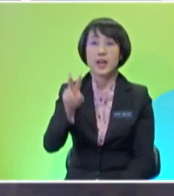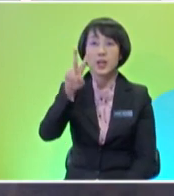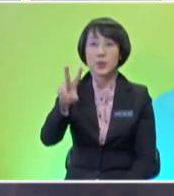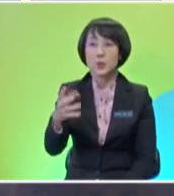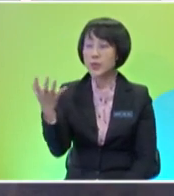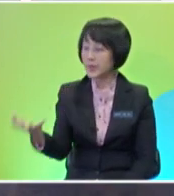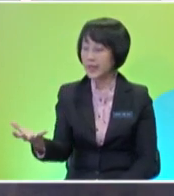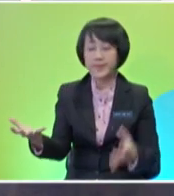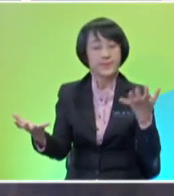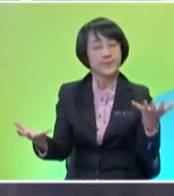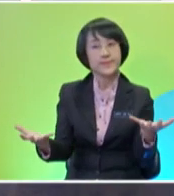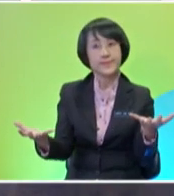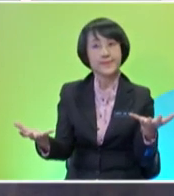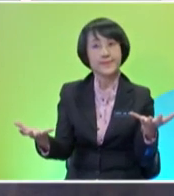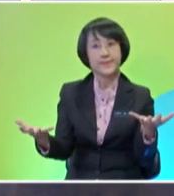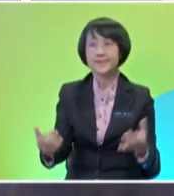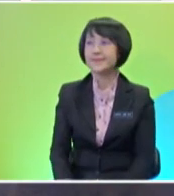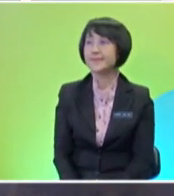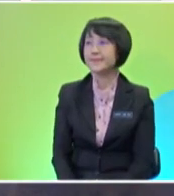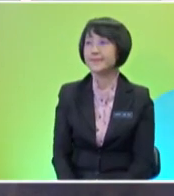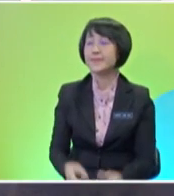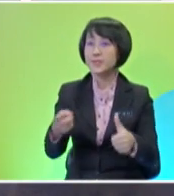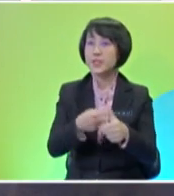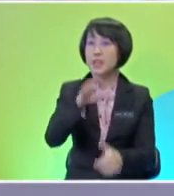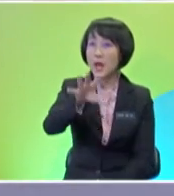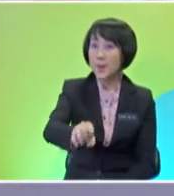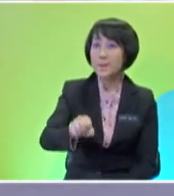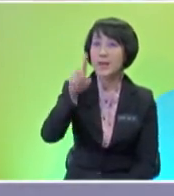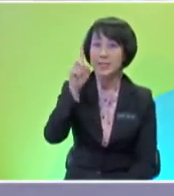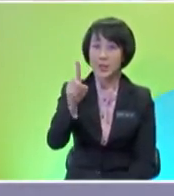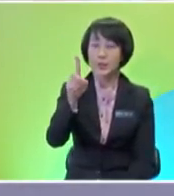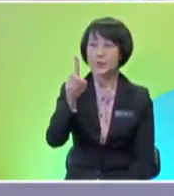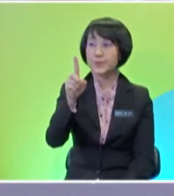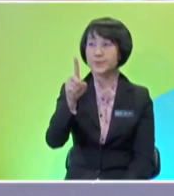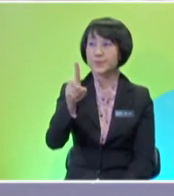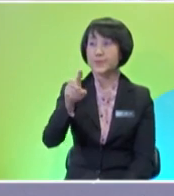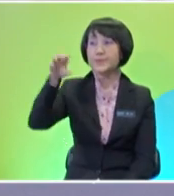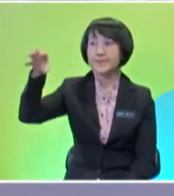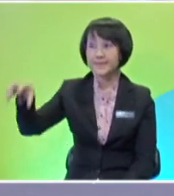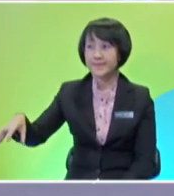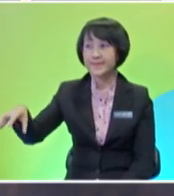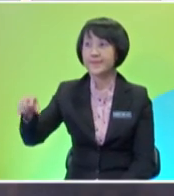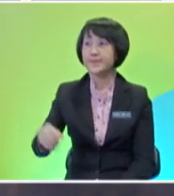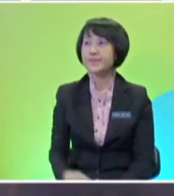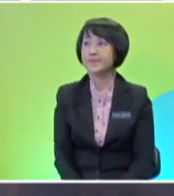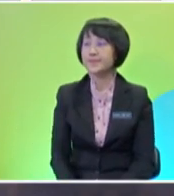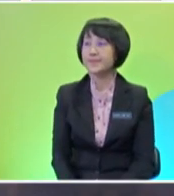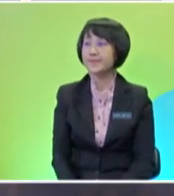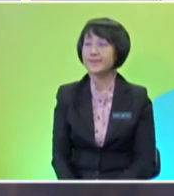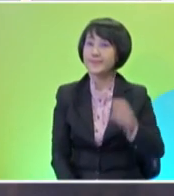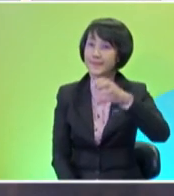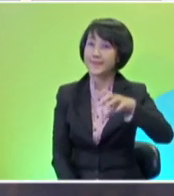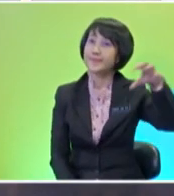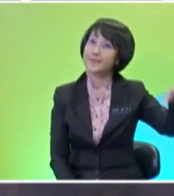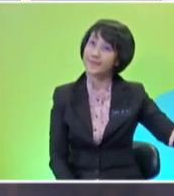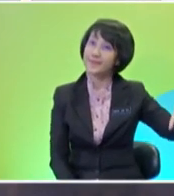pinggang di sini satu oke satu tulisan b c gua ambil satu